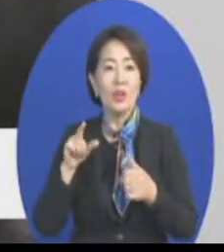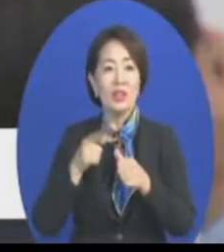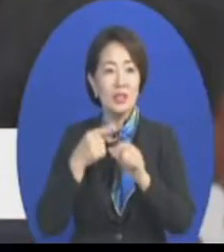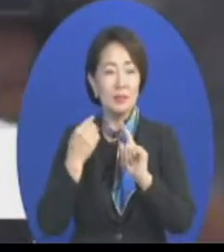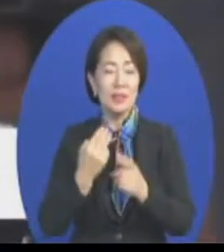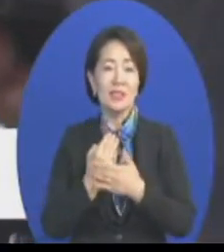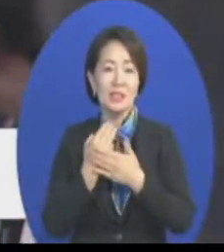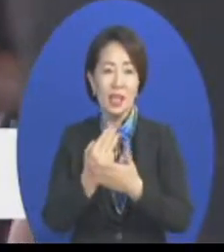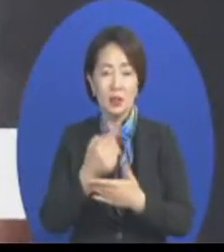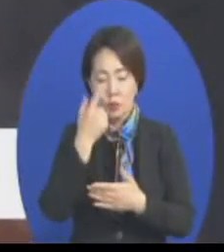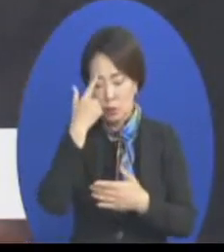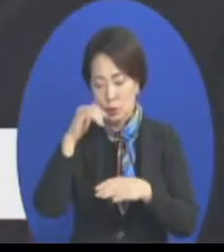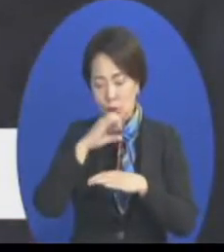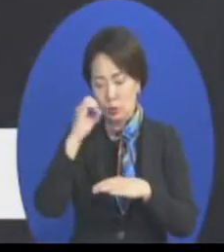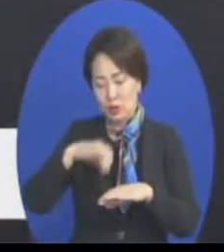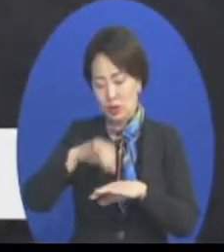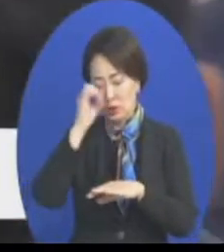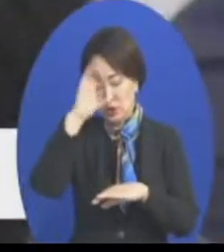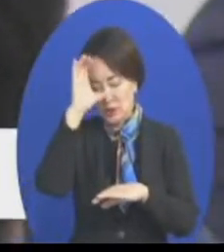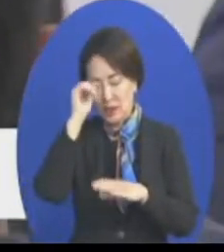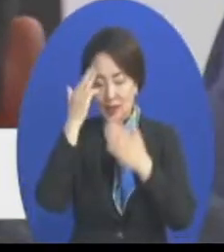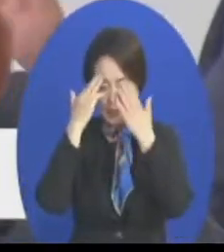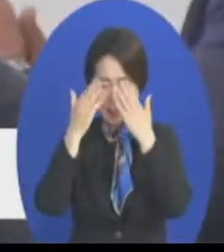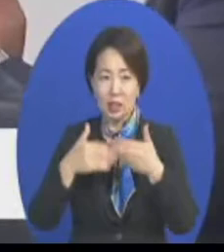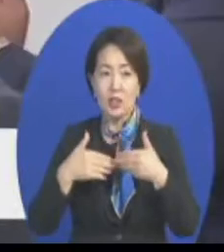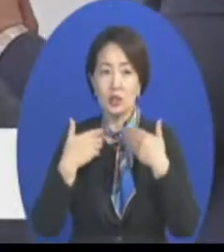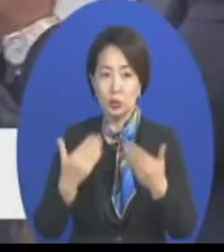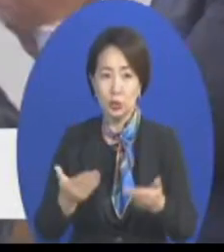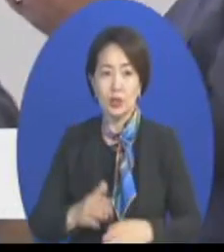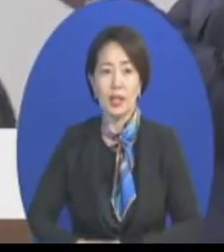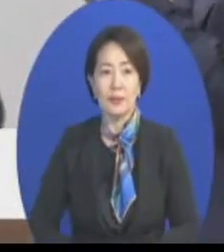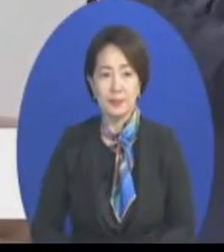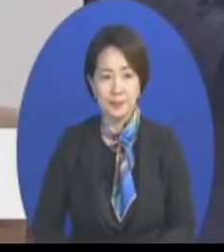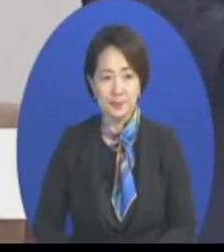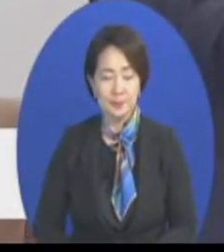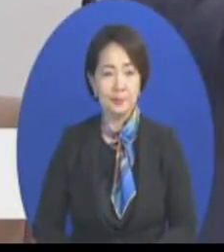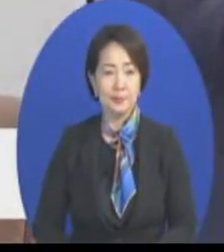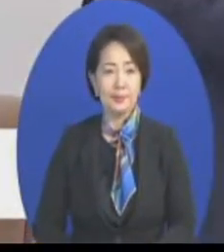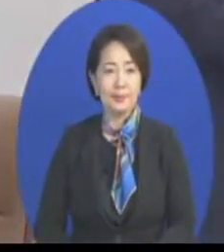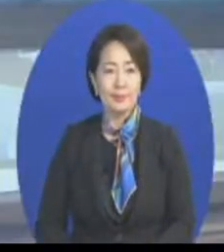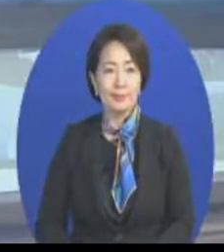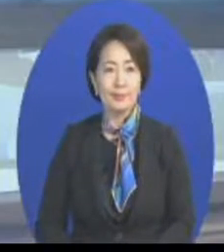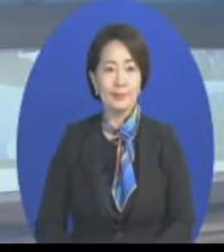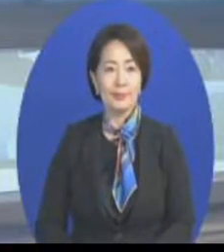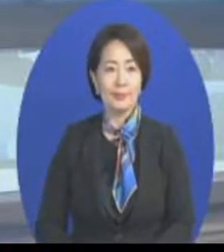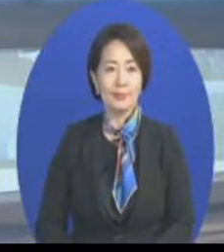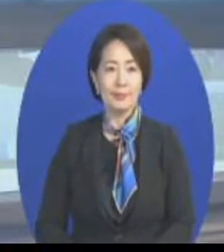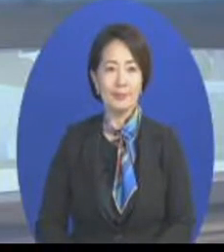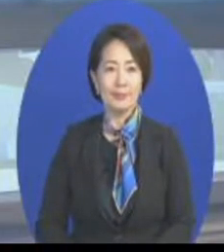нэрэмжээр шагналыг Монгол улсын ерөнхий сайдад талархал илэрхийлэн өглөө.